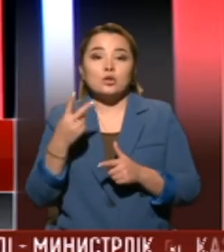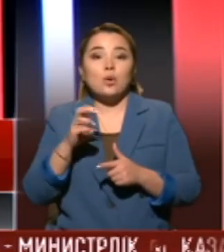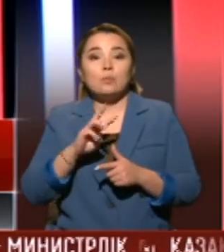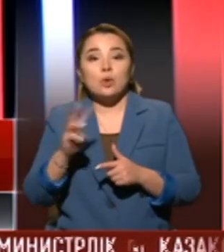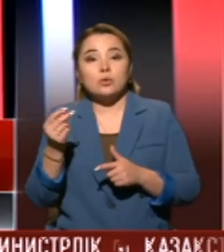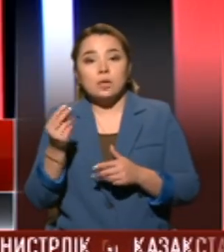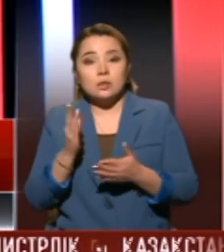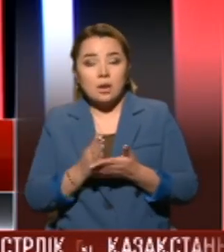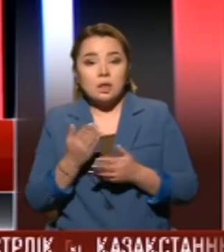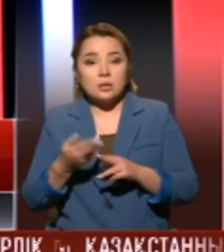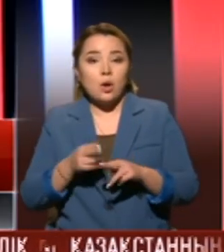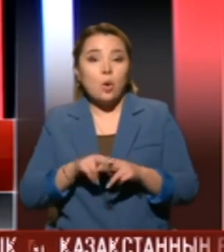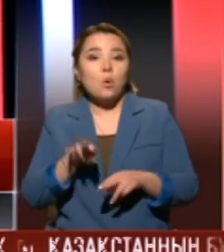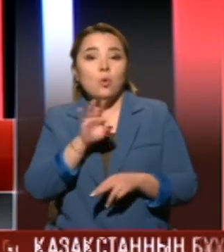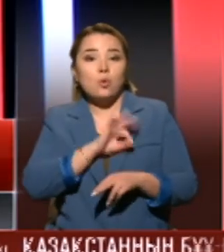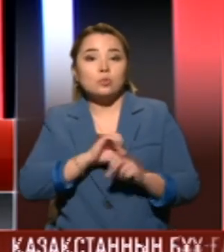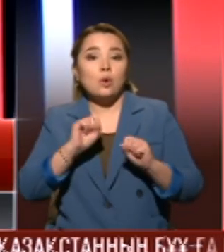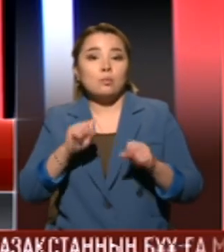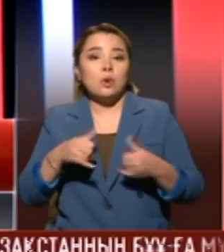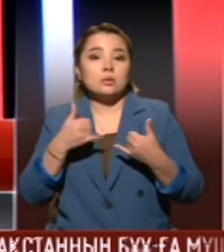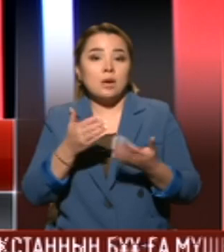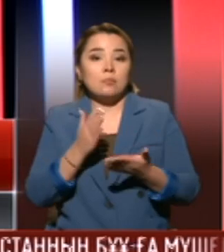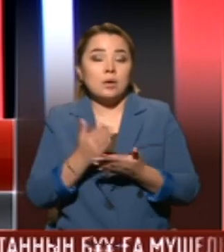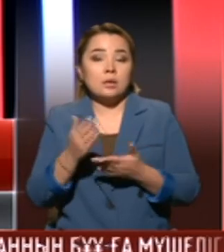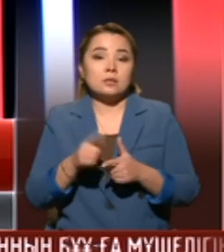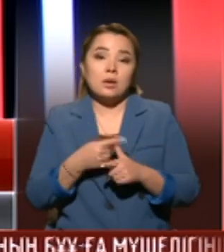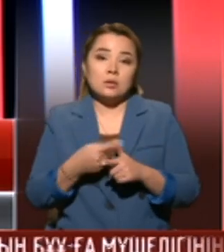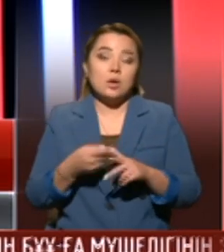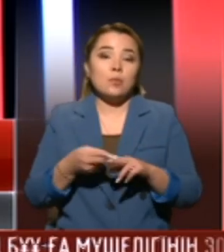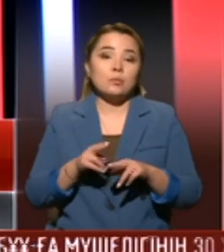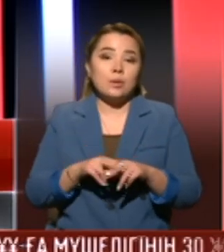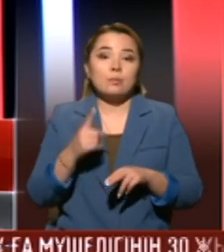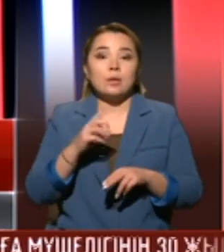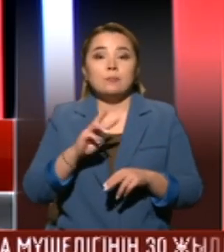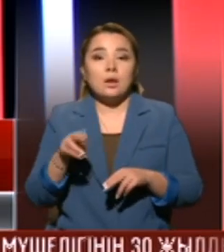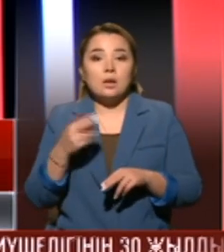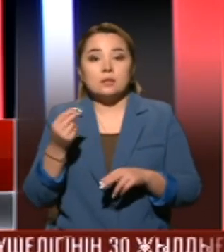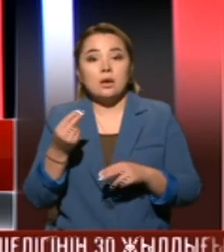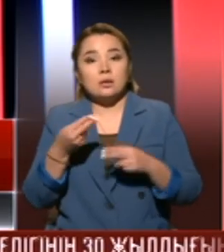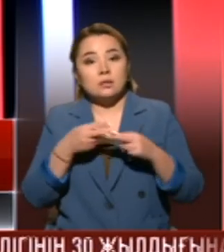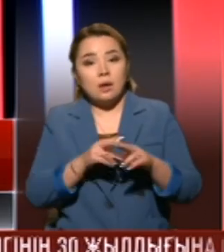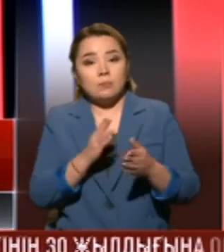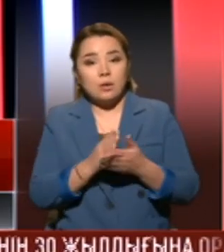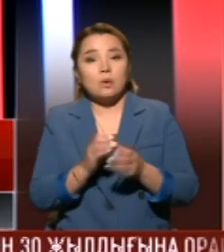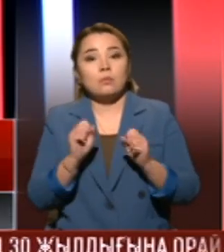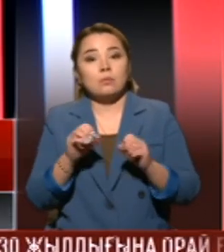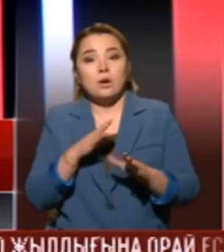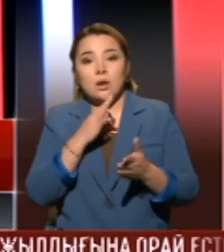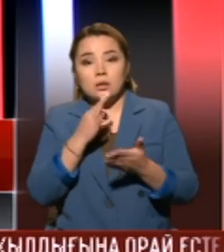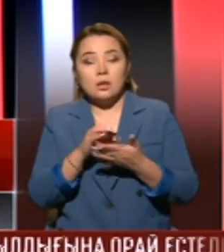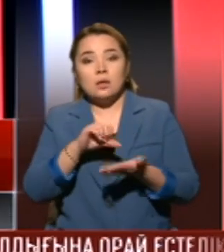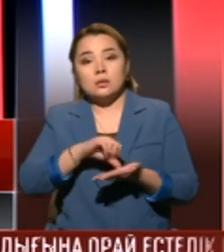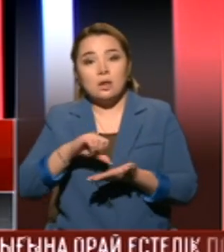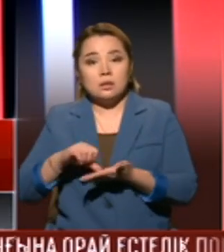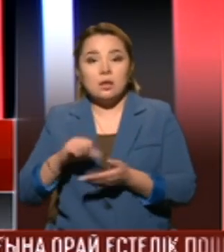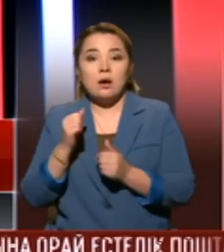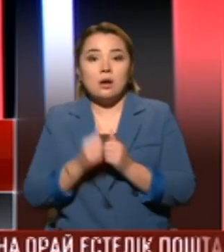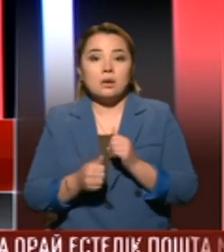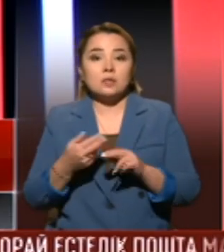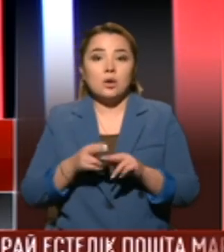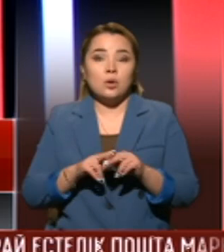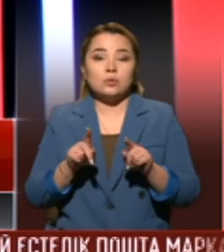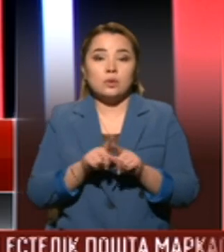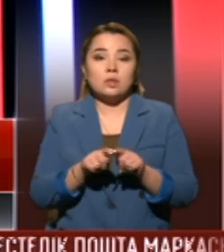теңгеге дейін ғана қолдануға мүмкіндігі бар деген сияқты. Немесе ертең біреу шығып 1 миллиард теңге шығара салады да, әбден мүмкін ғой бұны. Әбден бір